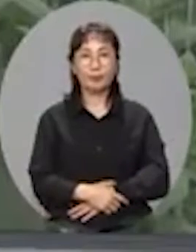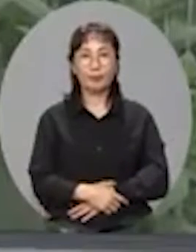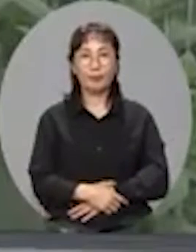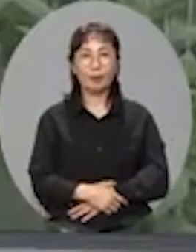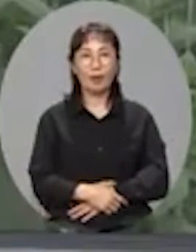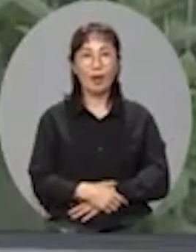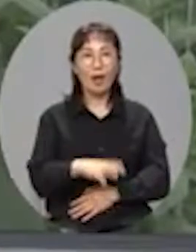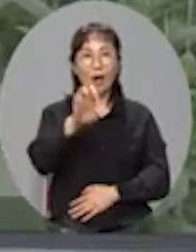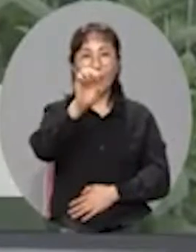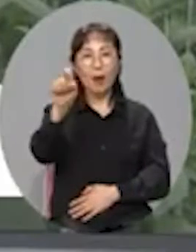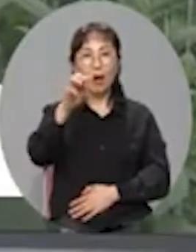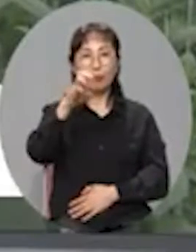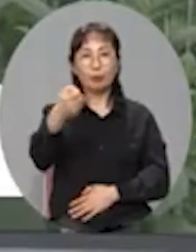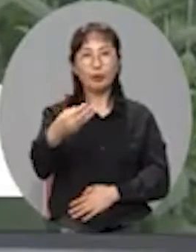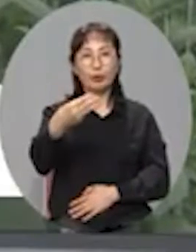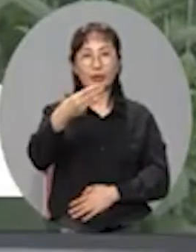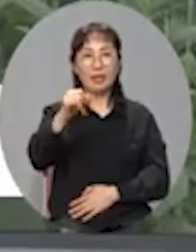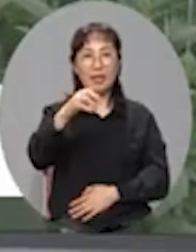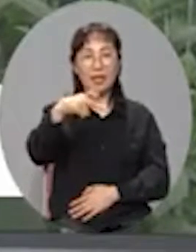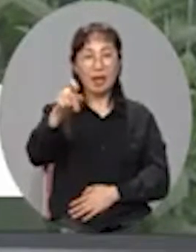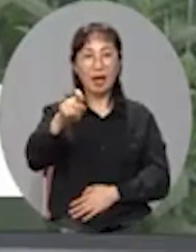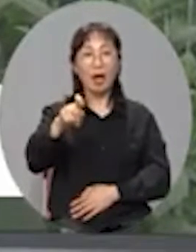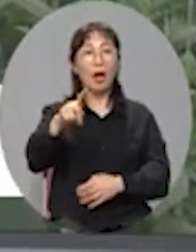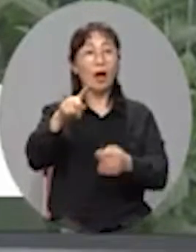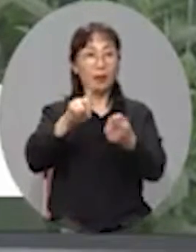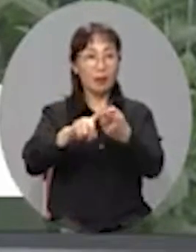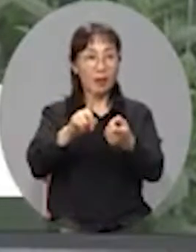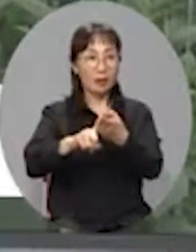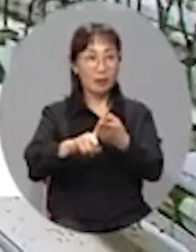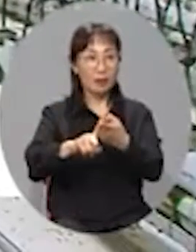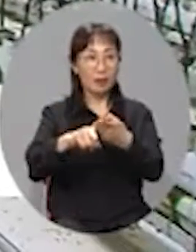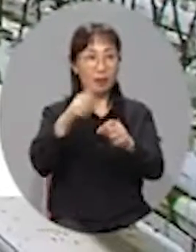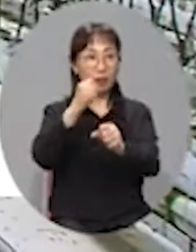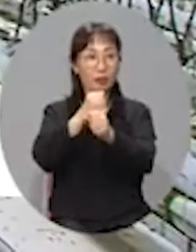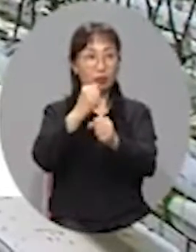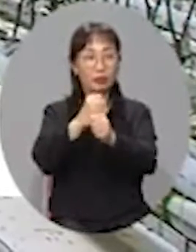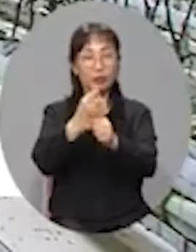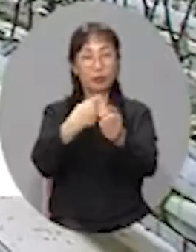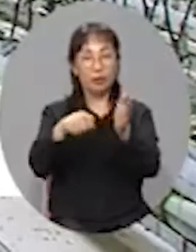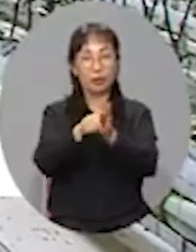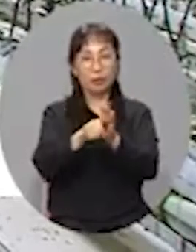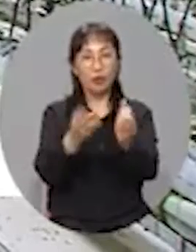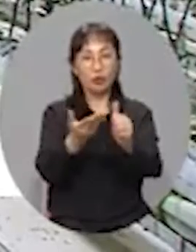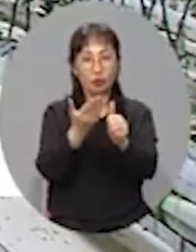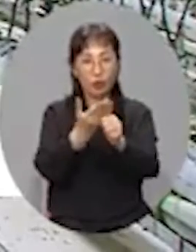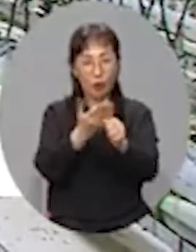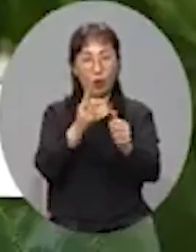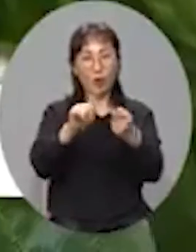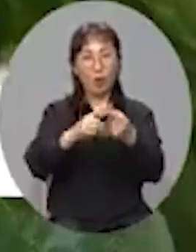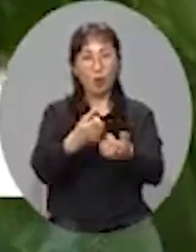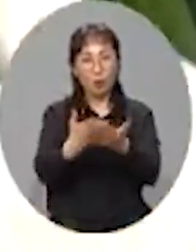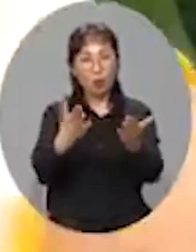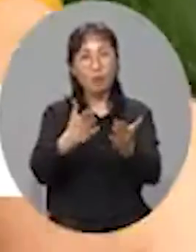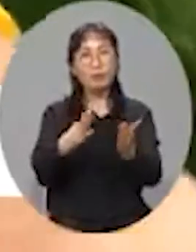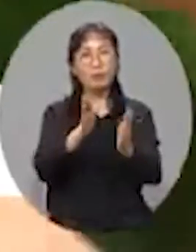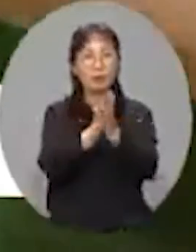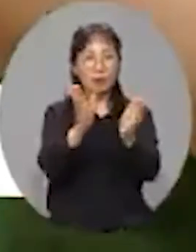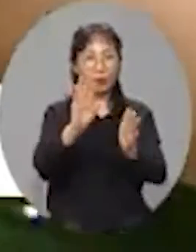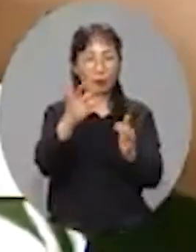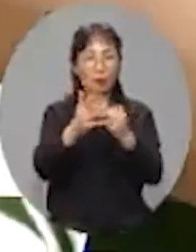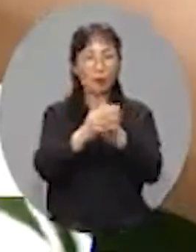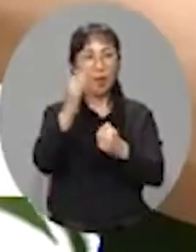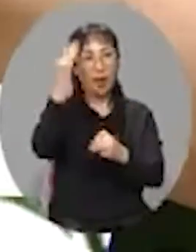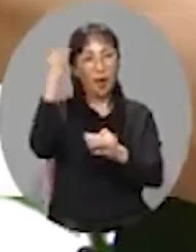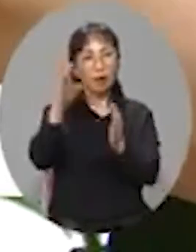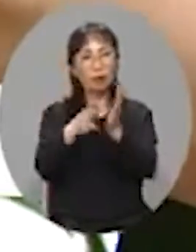파프리카 충 자 에 독립을 위해서 국산 품종의 육성과 보급이 확대됩니다 저녁도 농업기술원은 국내 육성